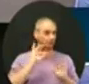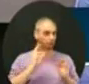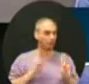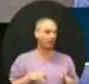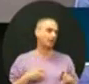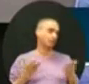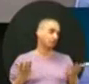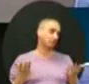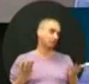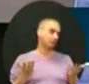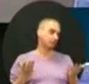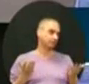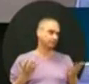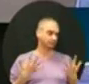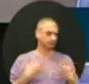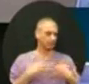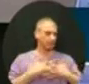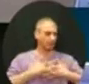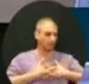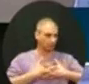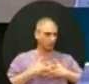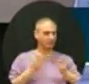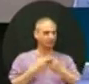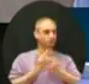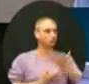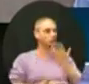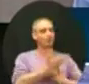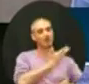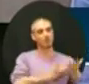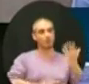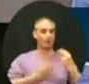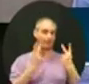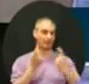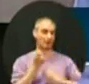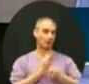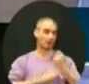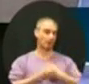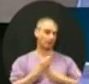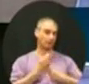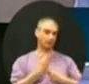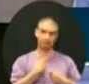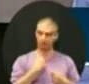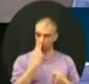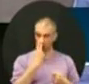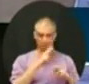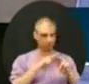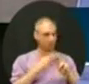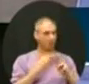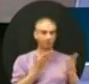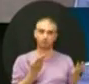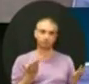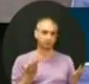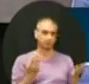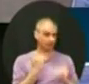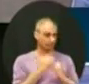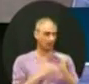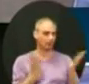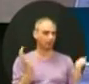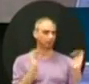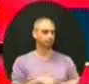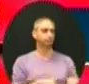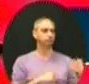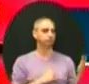לאפשר, מה שנקרא, אחדות וגם שיתופי פעולה, בעיקר כלכליים. עכשיו, אנחנו רואים שבעולם הדברים האלה, התהליך הזה